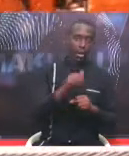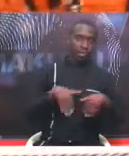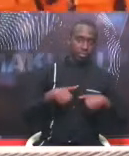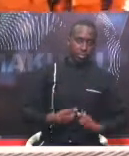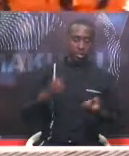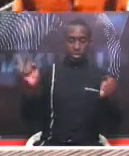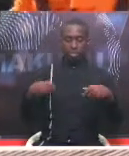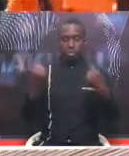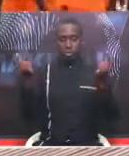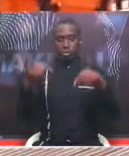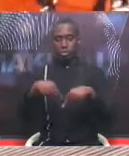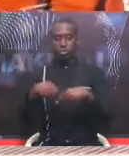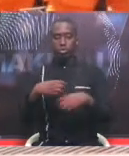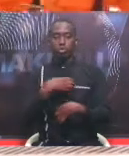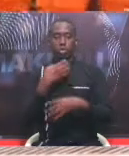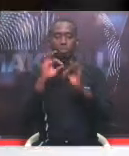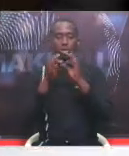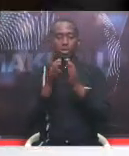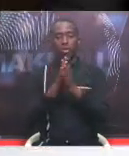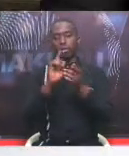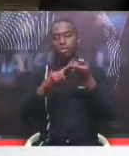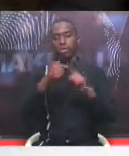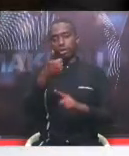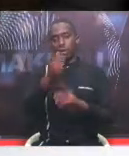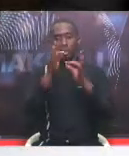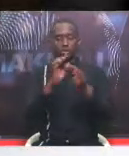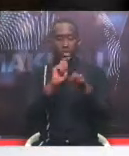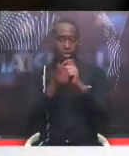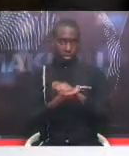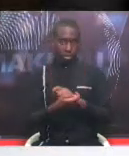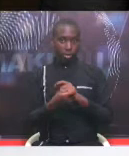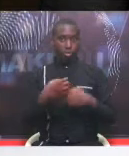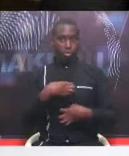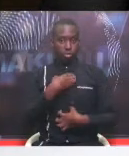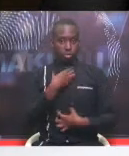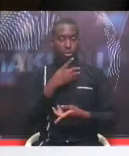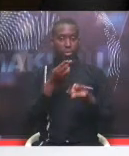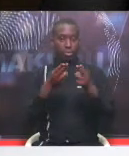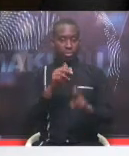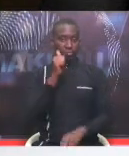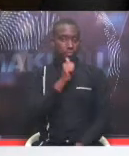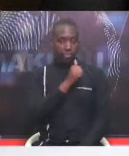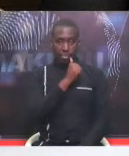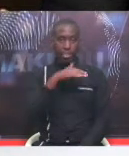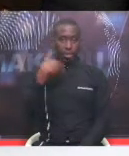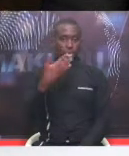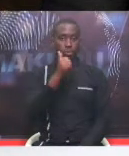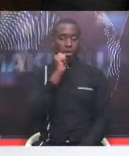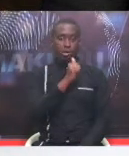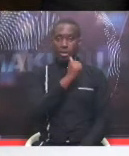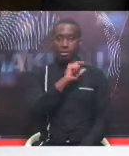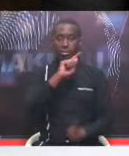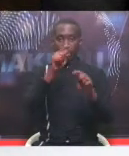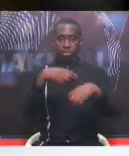kuza gusura imiryango n'inshuti zabo ubu rero cyahindutse nuko gusura bizajya biba kwa gatandatu wa buri wa gatandatu bakaza